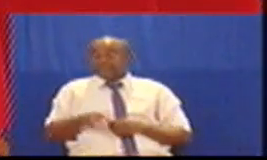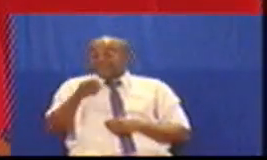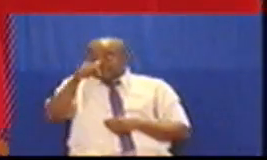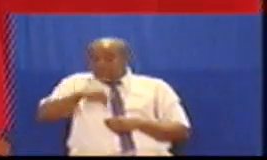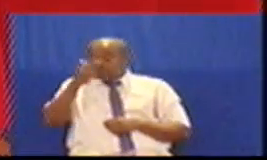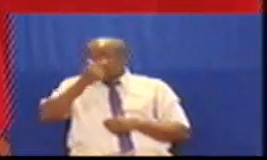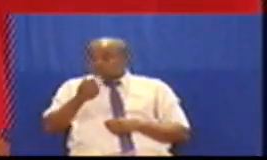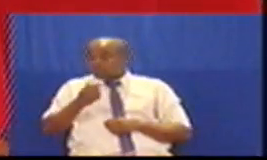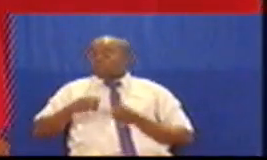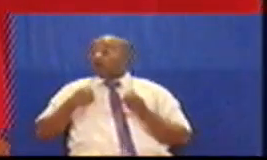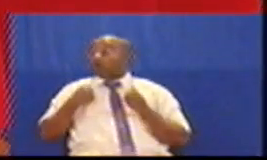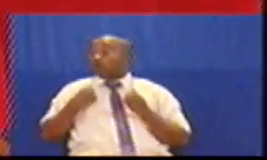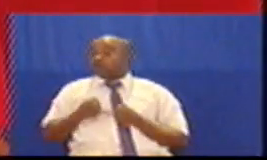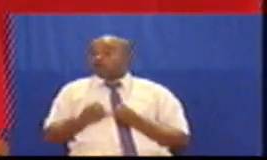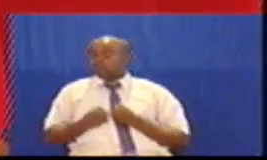rushwa.